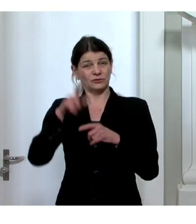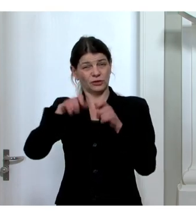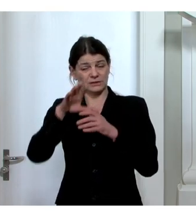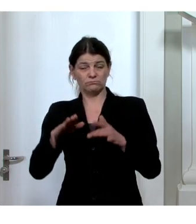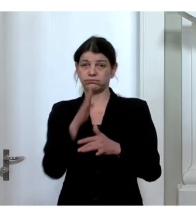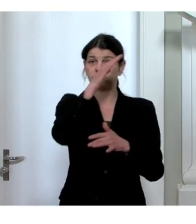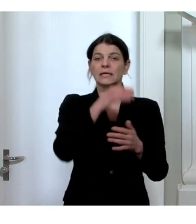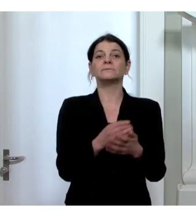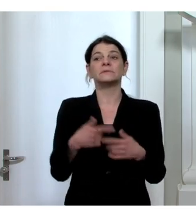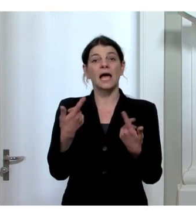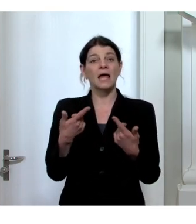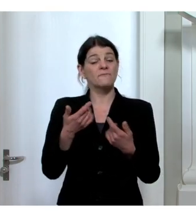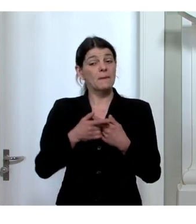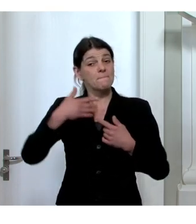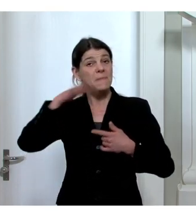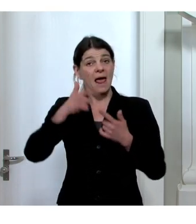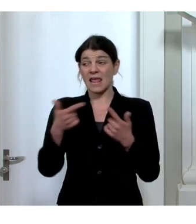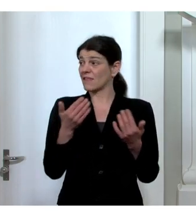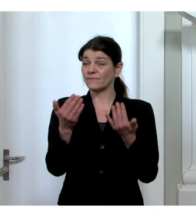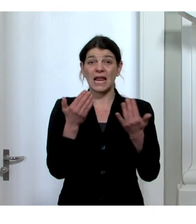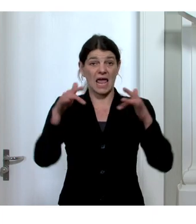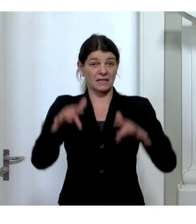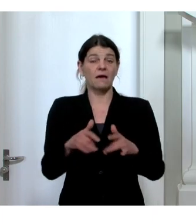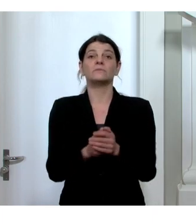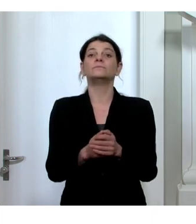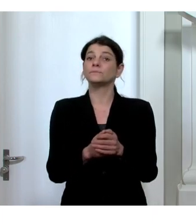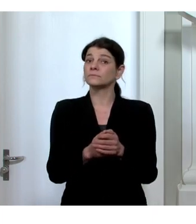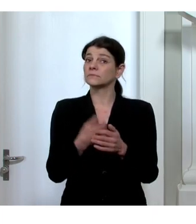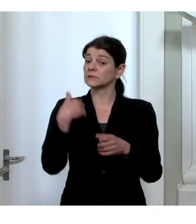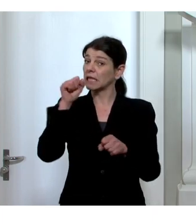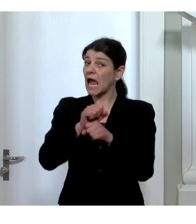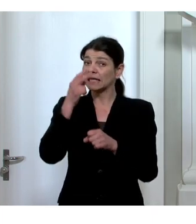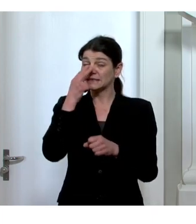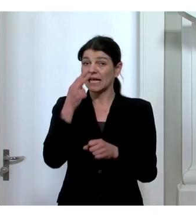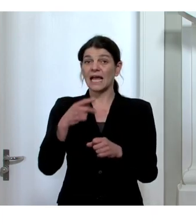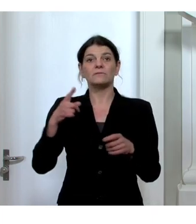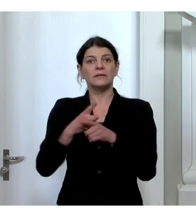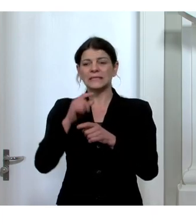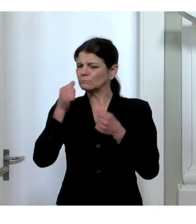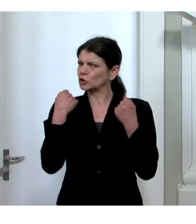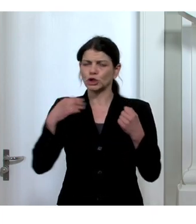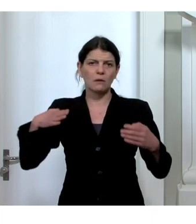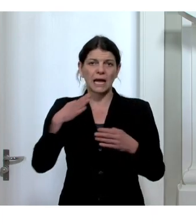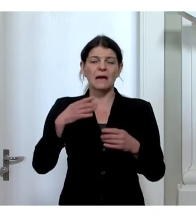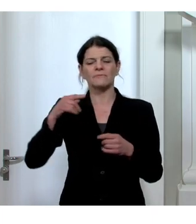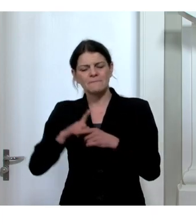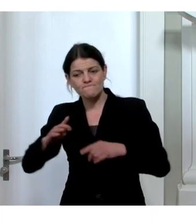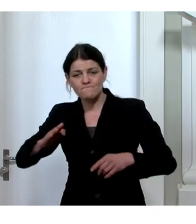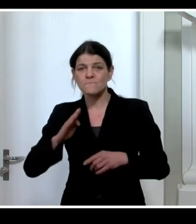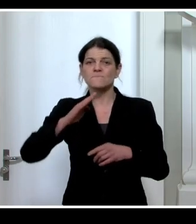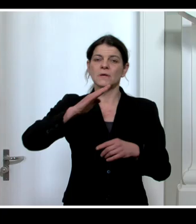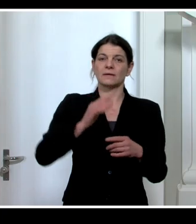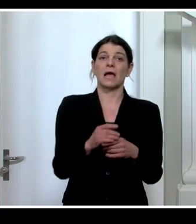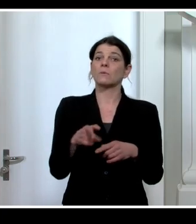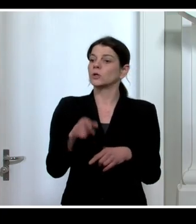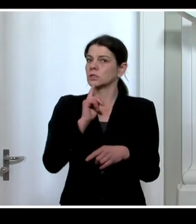einen Mehrländervergleich und wir sehen, dass sich das Wachstum leicht abgeflacht hat, aber es ist noch zu wenig,